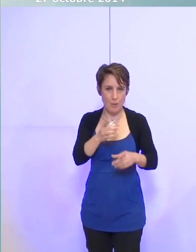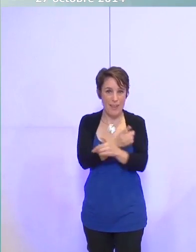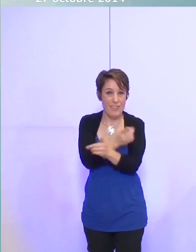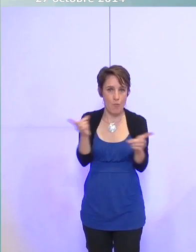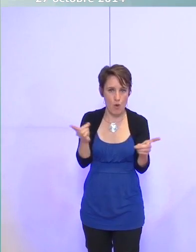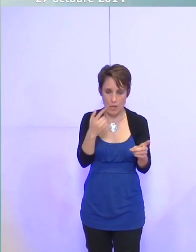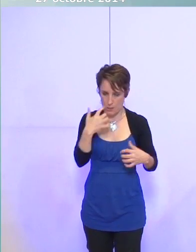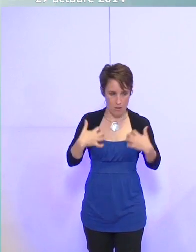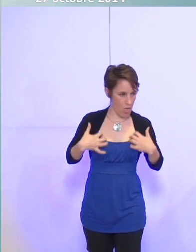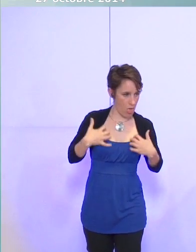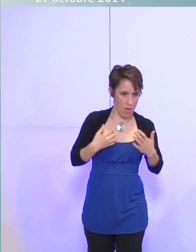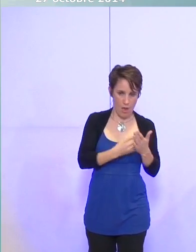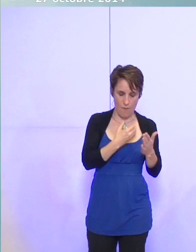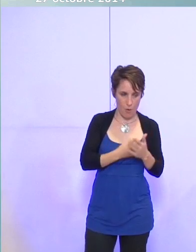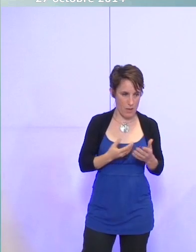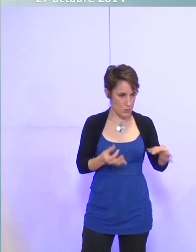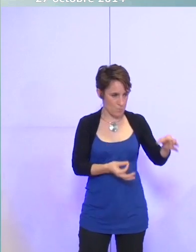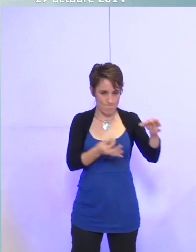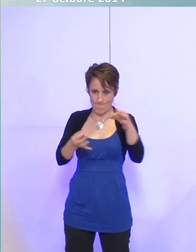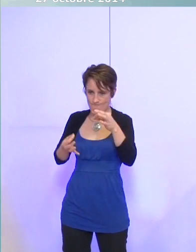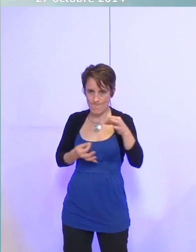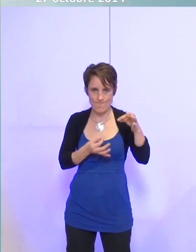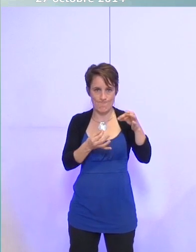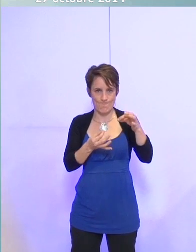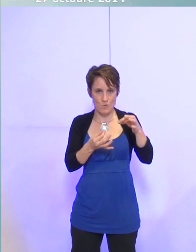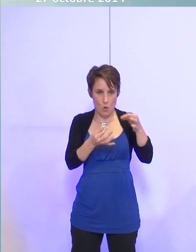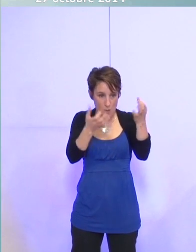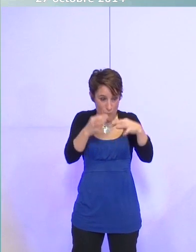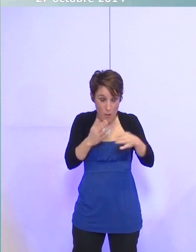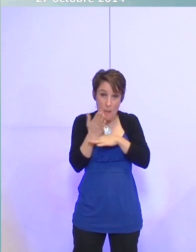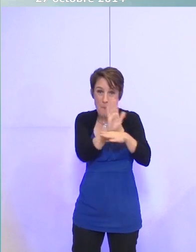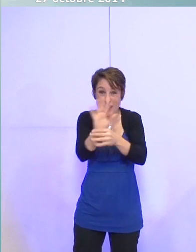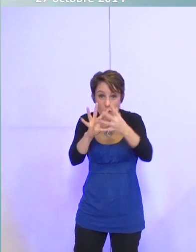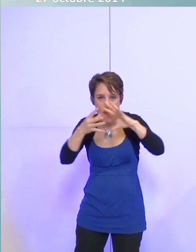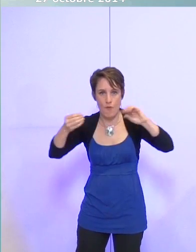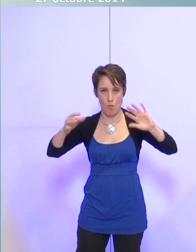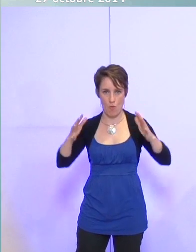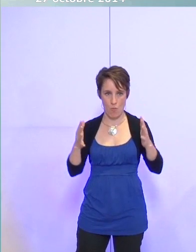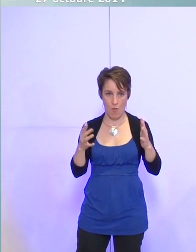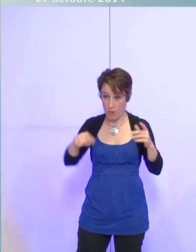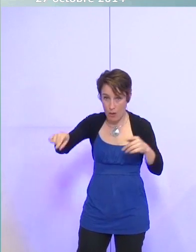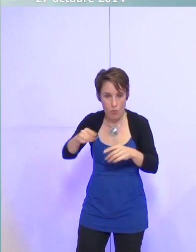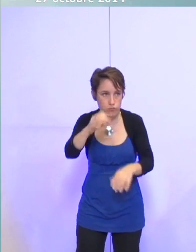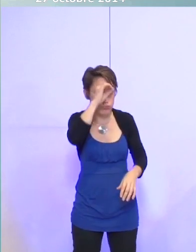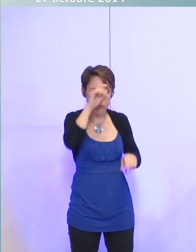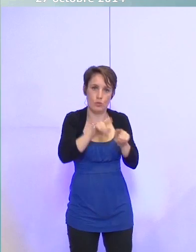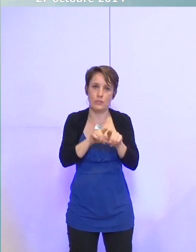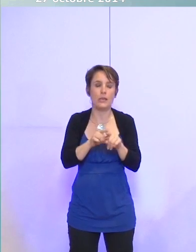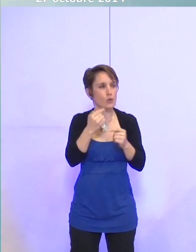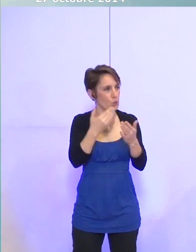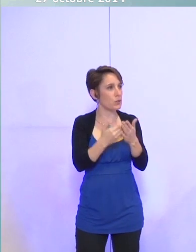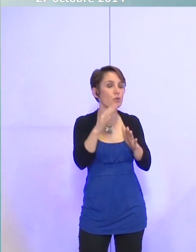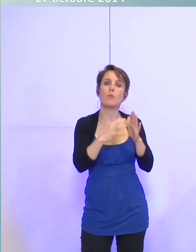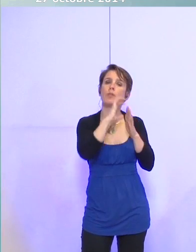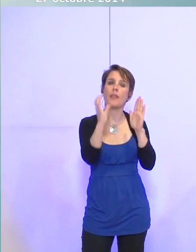toutes les données, parce qu'ils ne savent pas encore sous quelle forme ils y auront accès. Et en cela, la délibération aujourd'hui n'avait sans doute